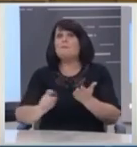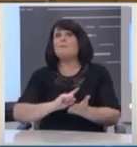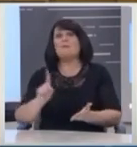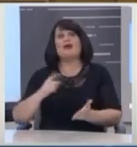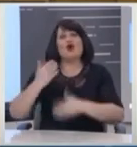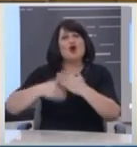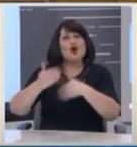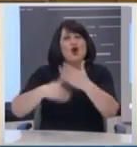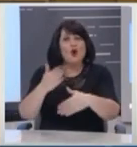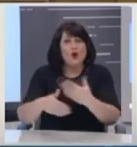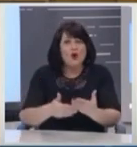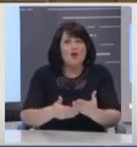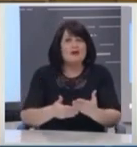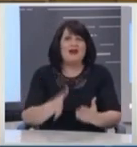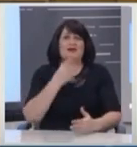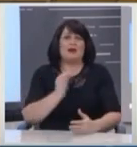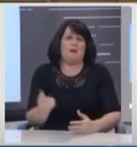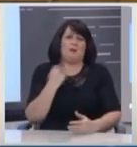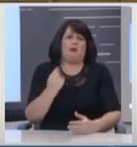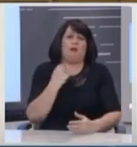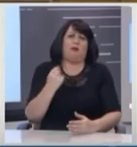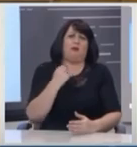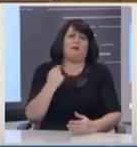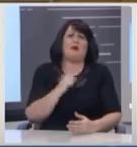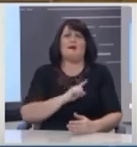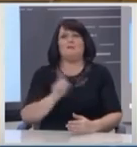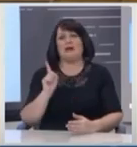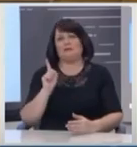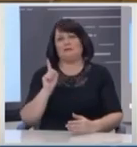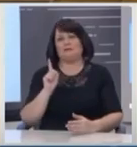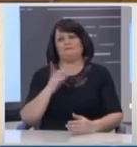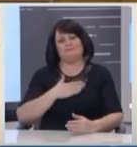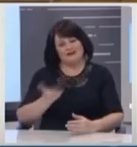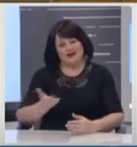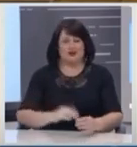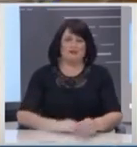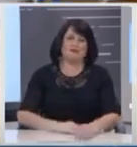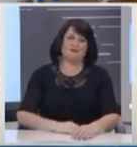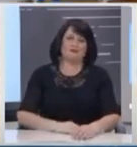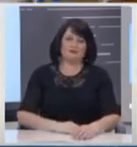δεν χάσαμε καμία ευκαιρία, να χάνουμε κάθε ευκαιρία. Σας ευχαριστώ.